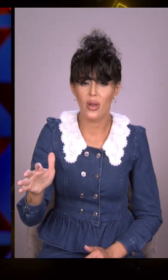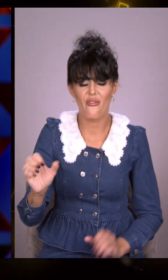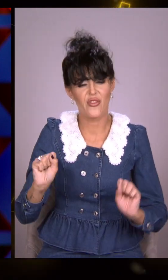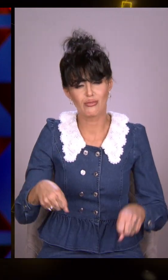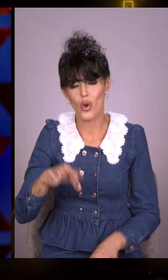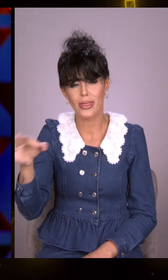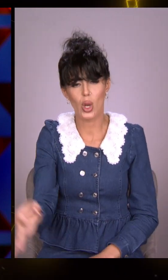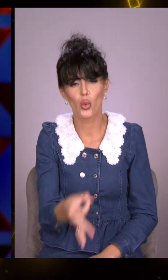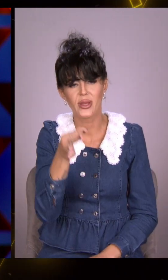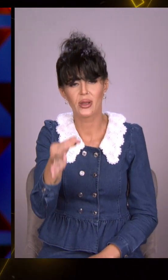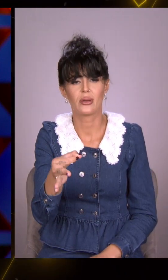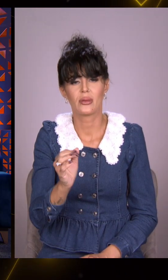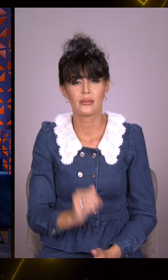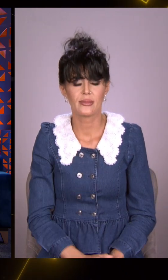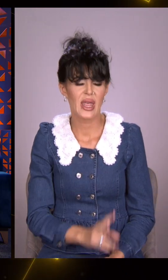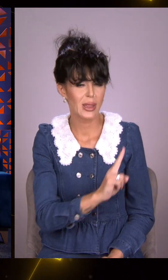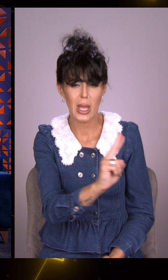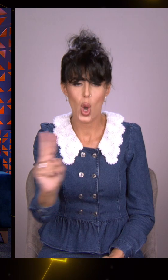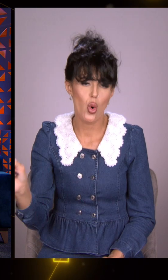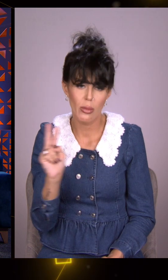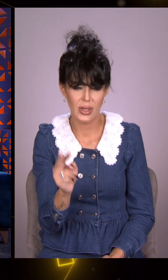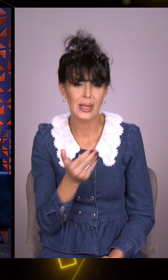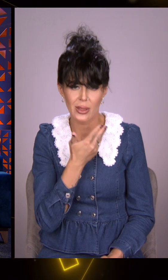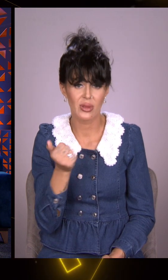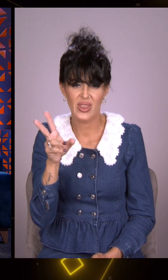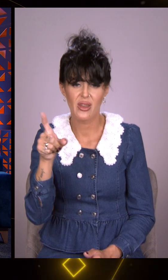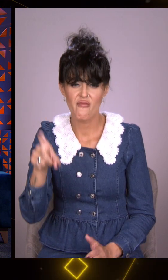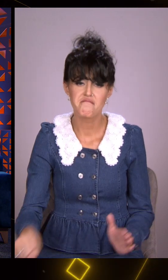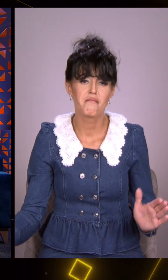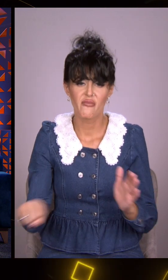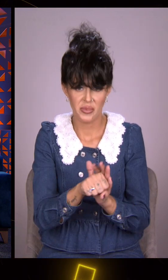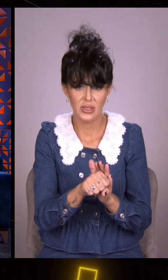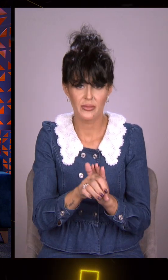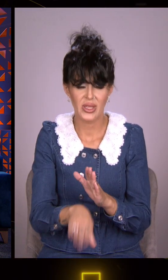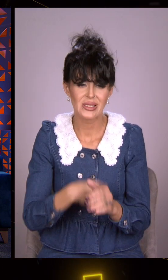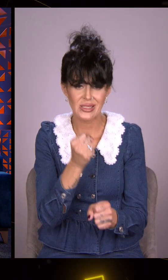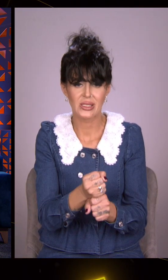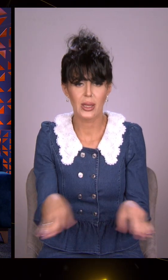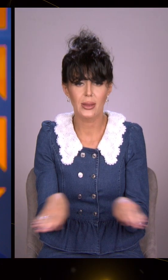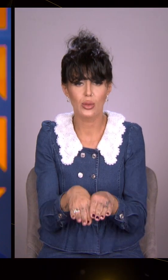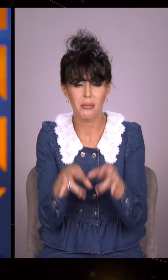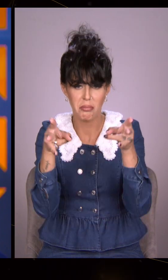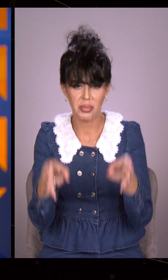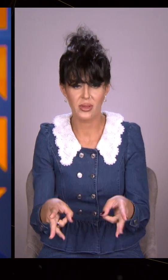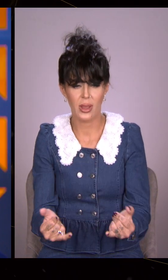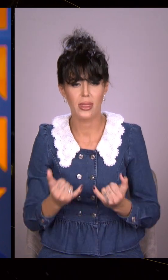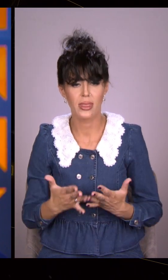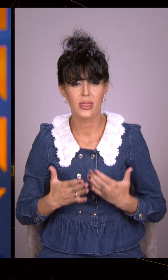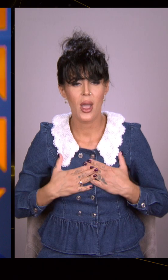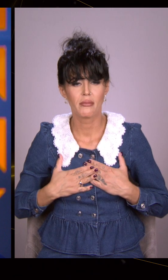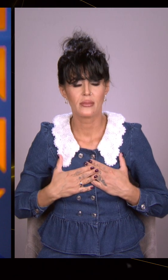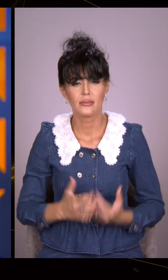простить, прощення тим нема нікому, хто зробив отаке. Отаку біду нам.